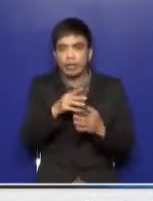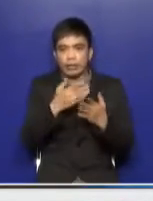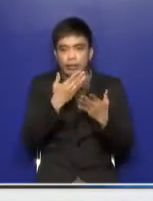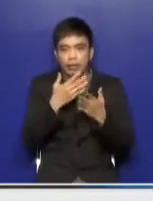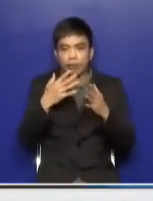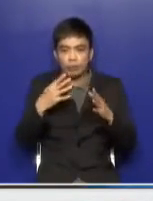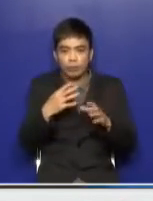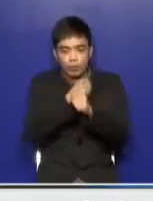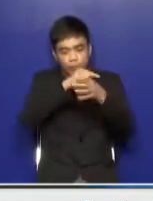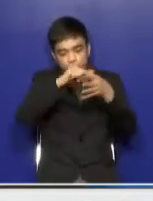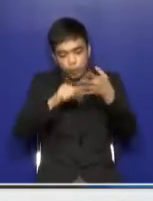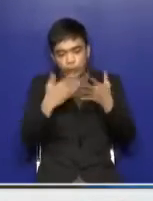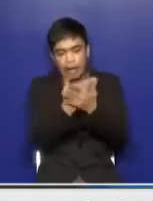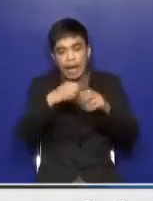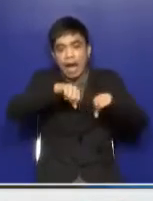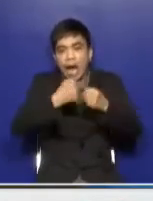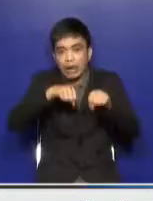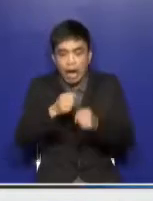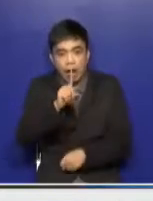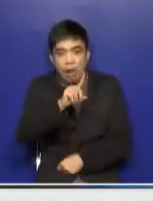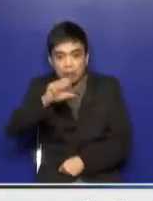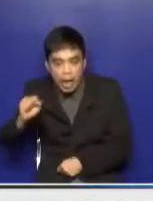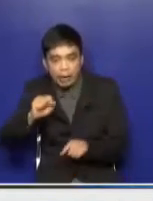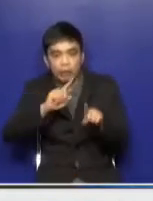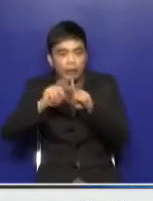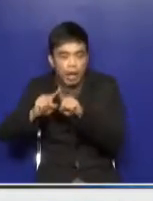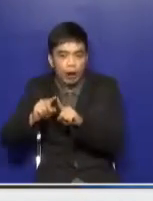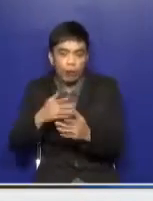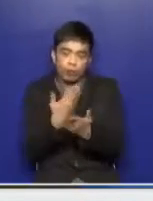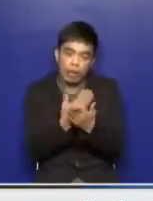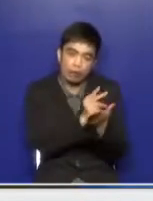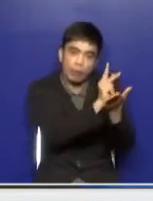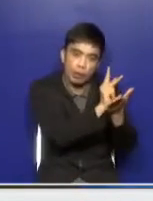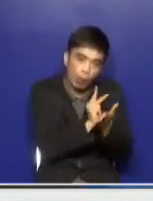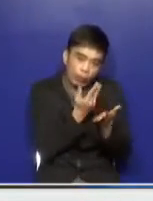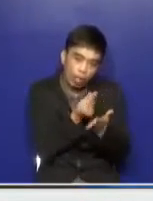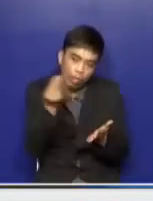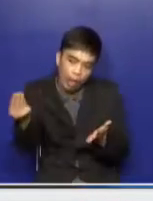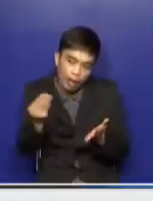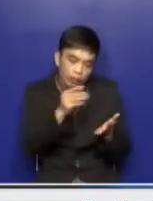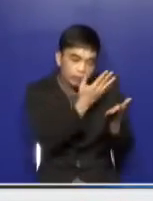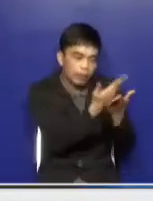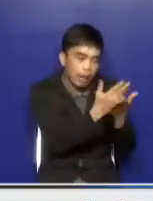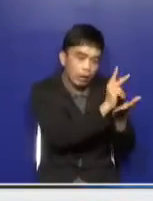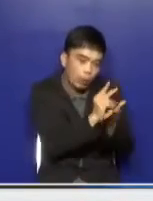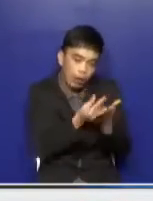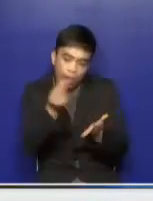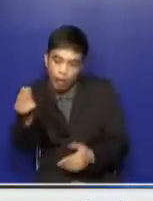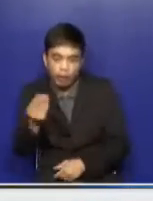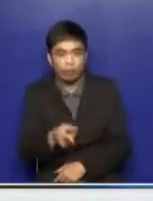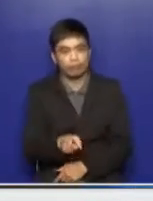คนนี่ถูกหักทีสามสี่แสนบางครั้งเนี่ยเขาต้องไปกู้หนี้ยืมสินเข้ามานะผมได้รับการร้องเรียนจาก